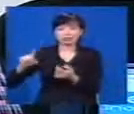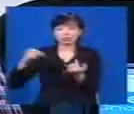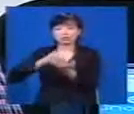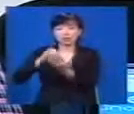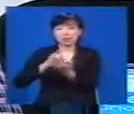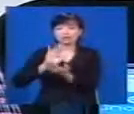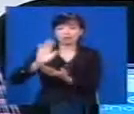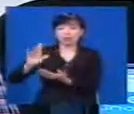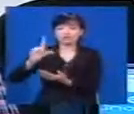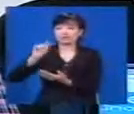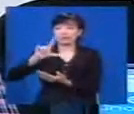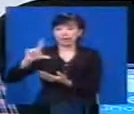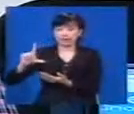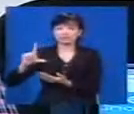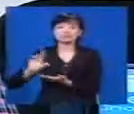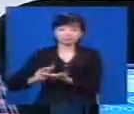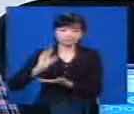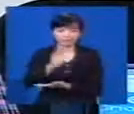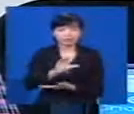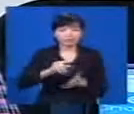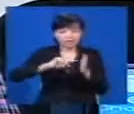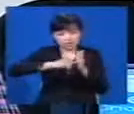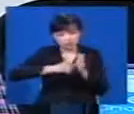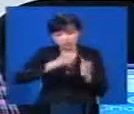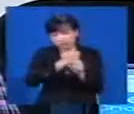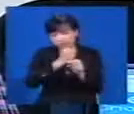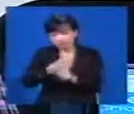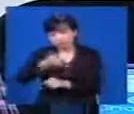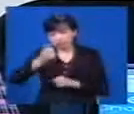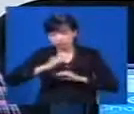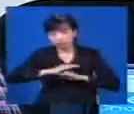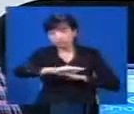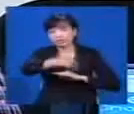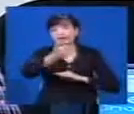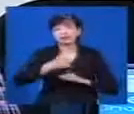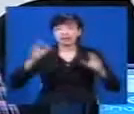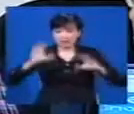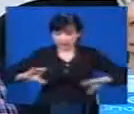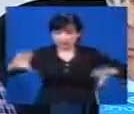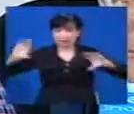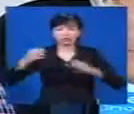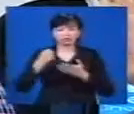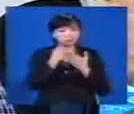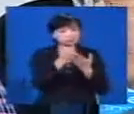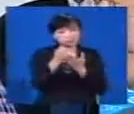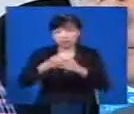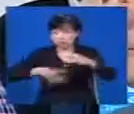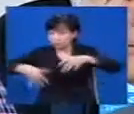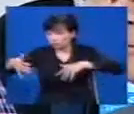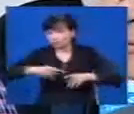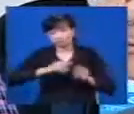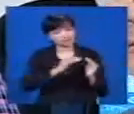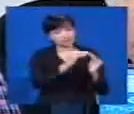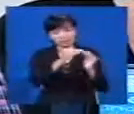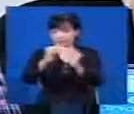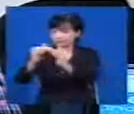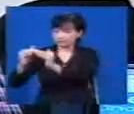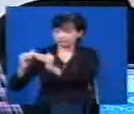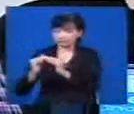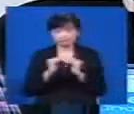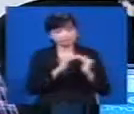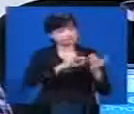าวันนี้ท่านนายกสั่งการครับว่ารัฐบาลไม่มีข้อจำกัดในการดูแลประชาชนเราจะดูแลเสมอภาคทั่วถึงและเป็นธร